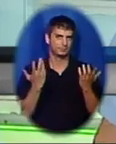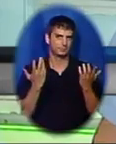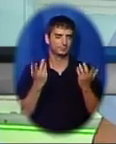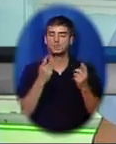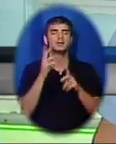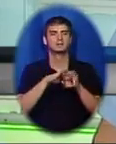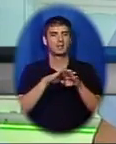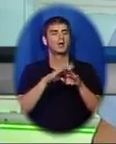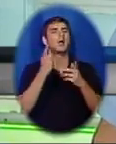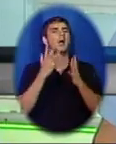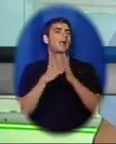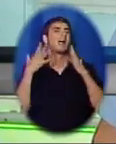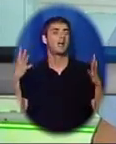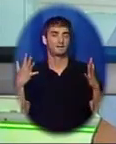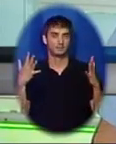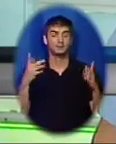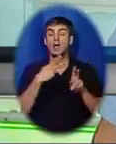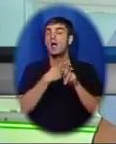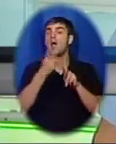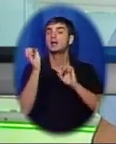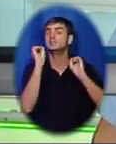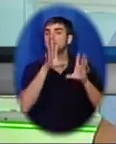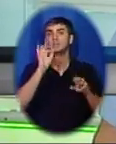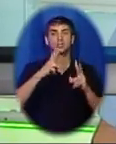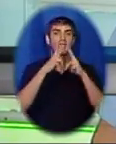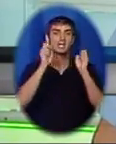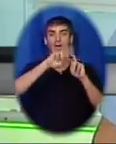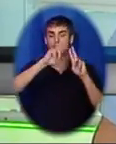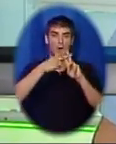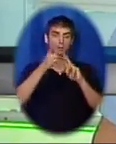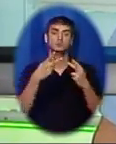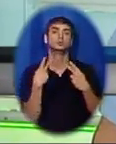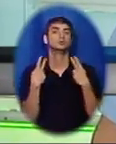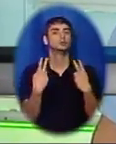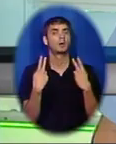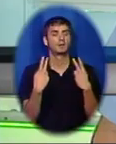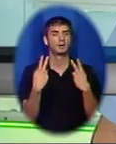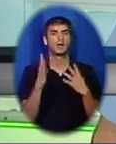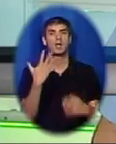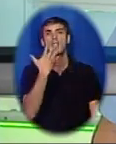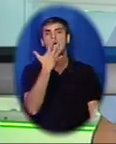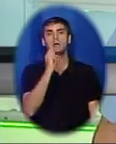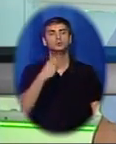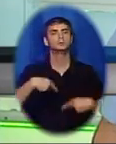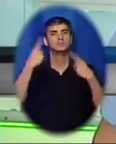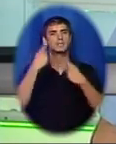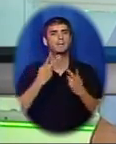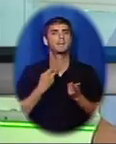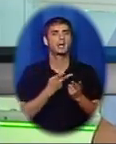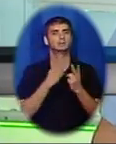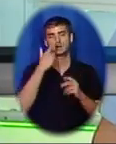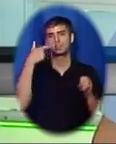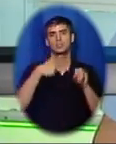מאוד. הפסולת העירונית, רק הפסולת העירונית בעולם היא שוות ערך ל-50 ימי הספקה של